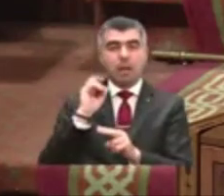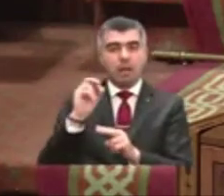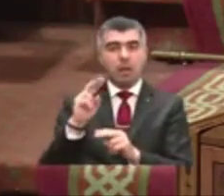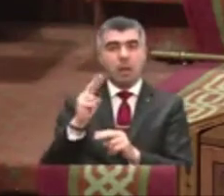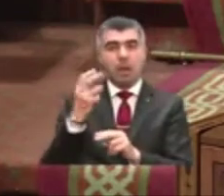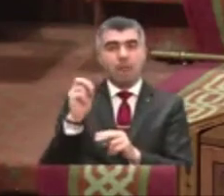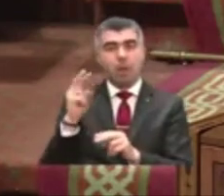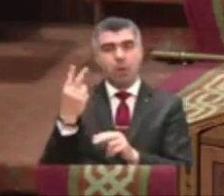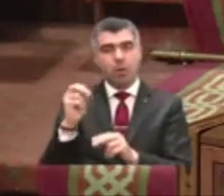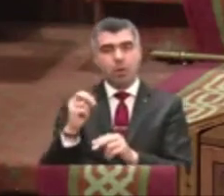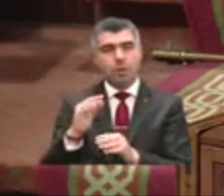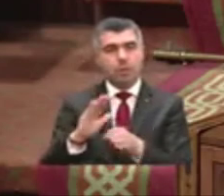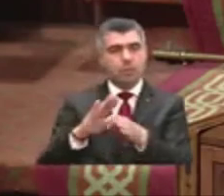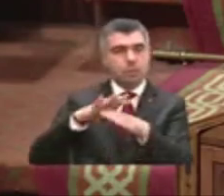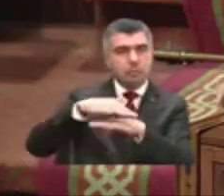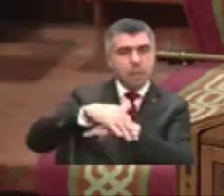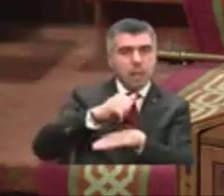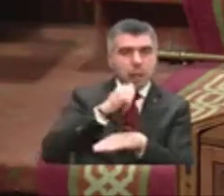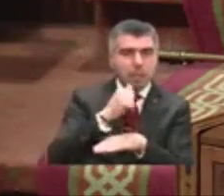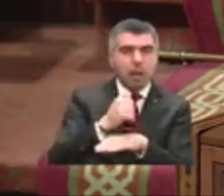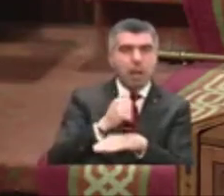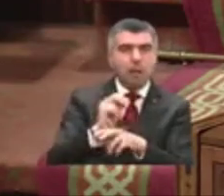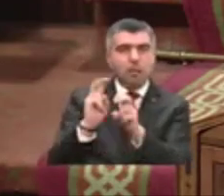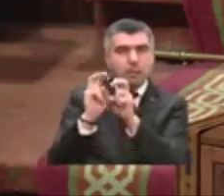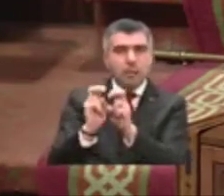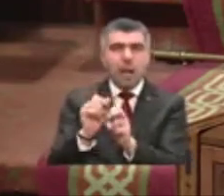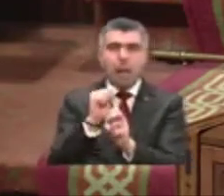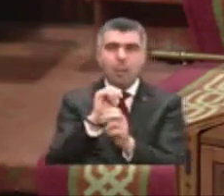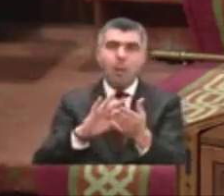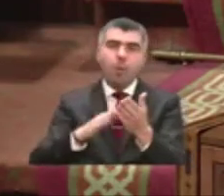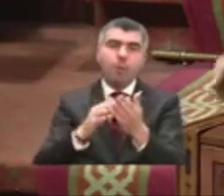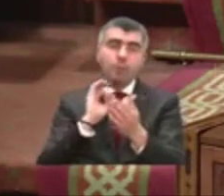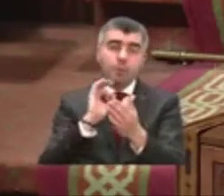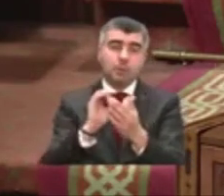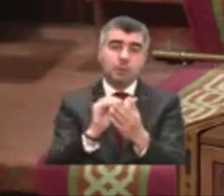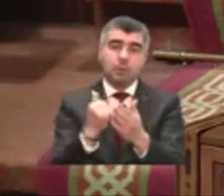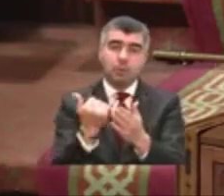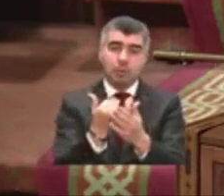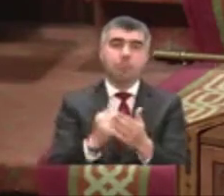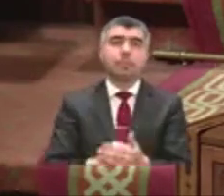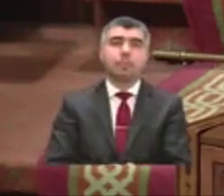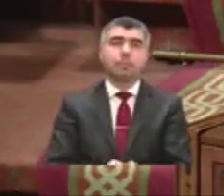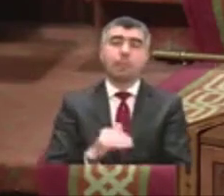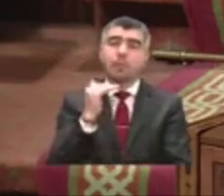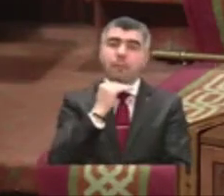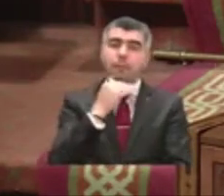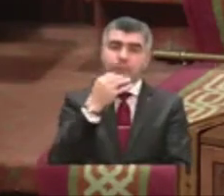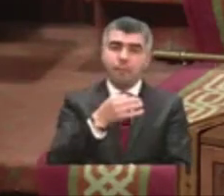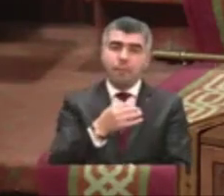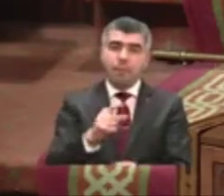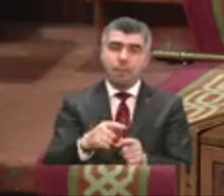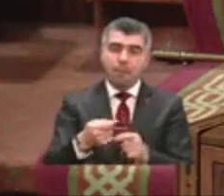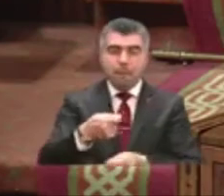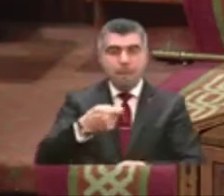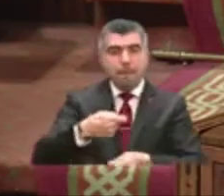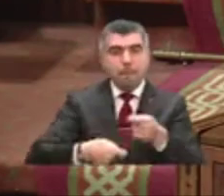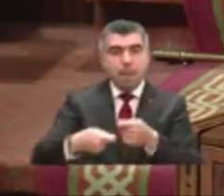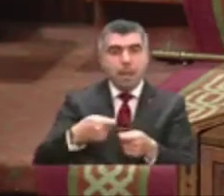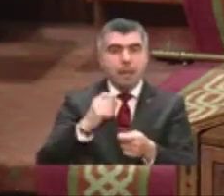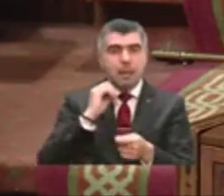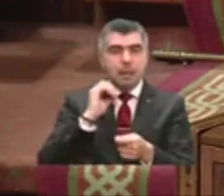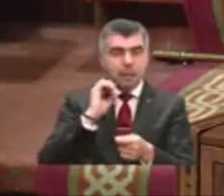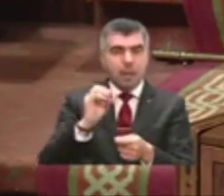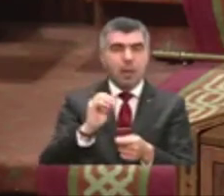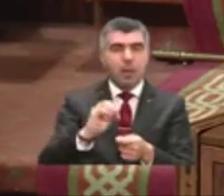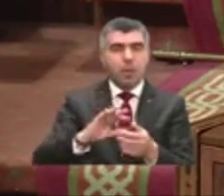فيه السدود في الاقتصاد في الماء إلى آخره، وبغينا نضي ودرنا كذلك برنامج استعجالي بالنسبة للأحواض المائية أكثر ضرورا بحال